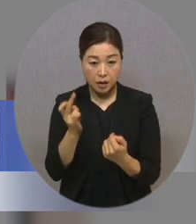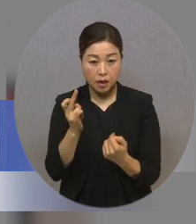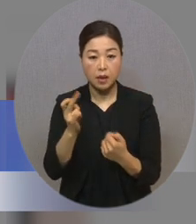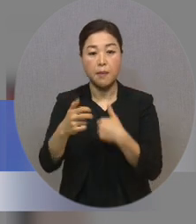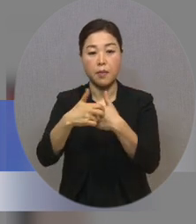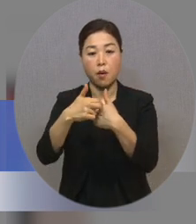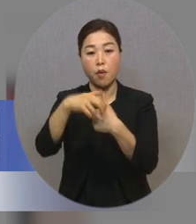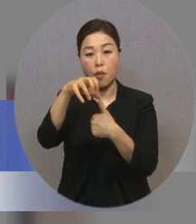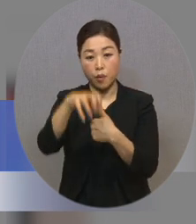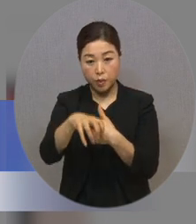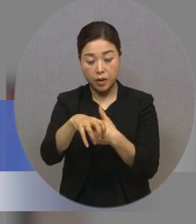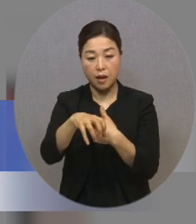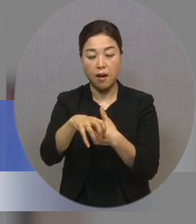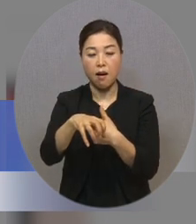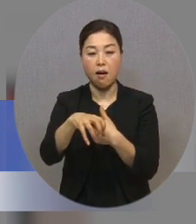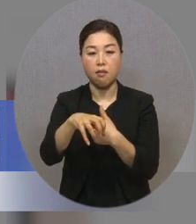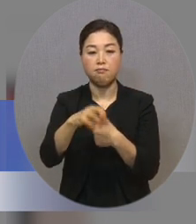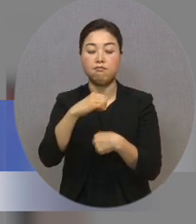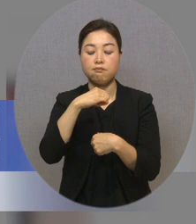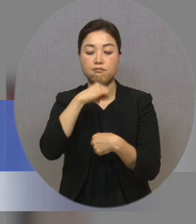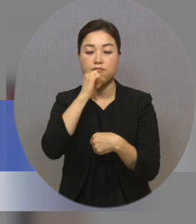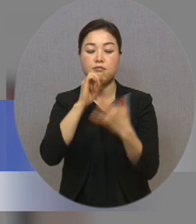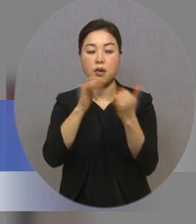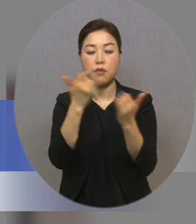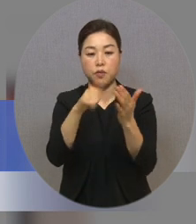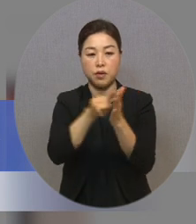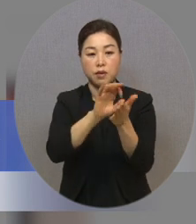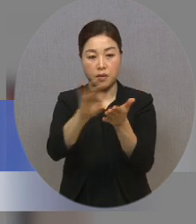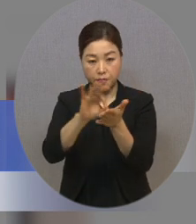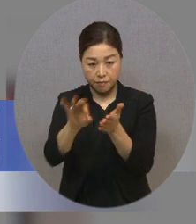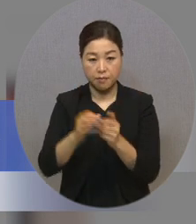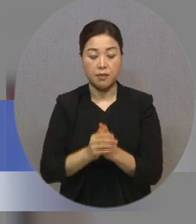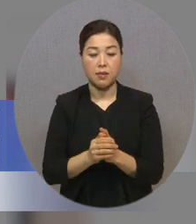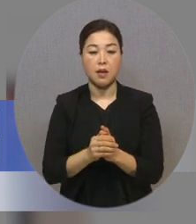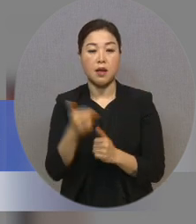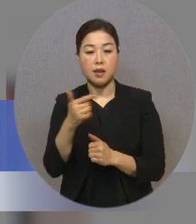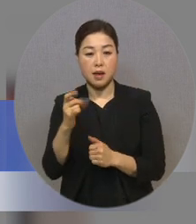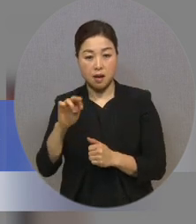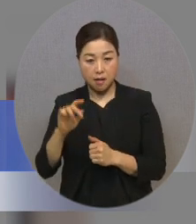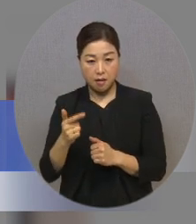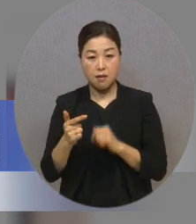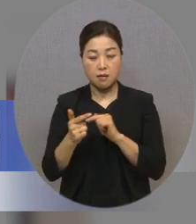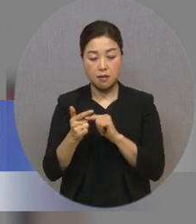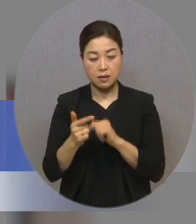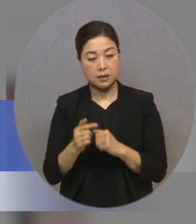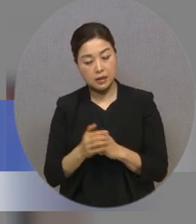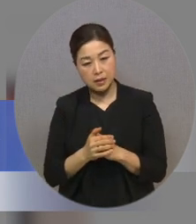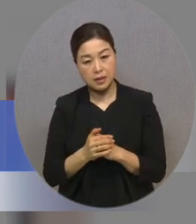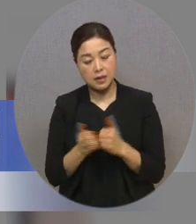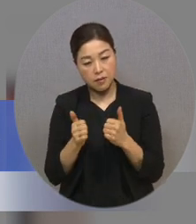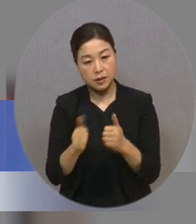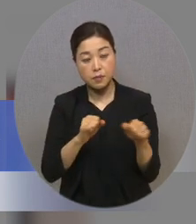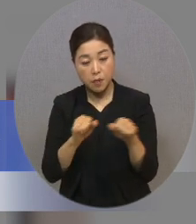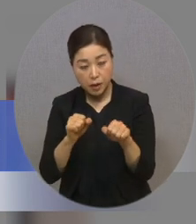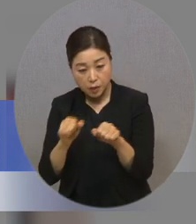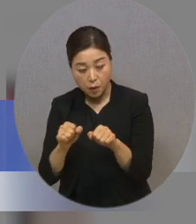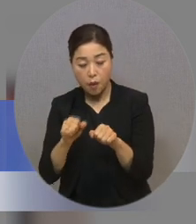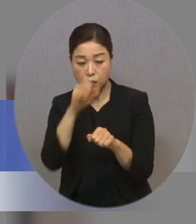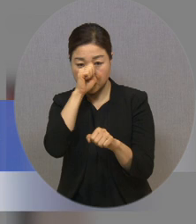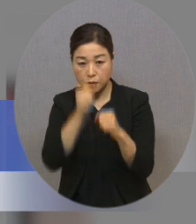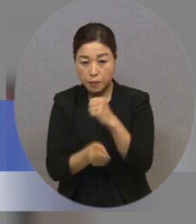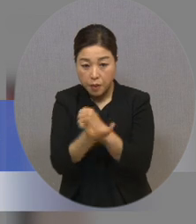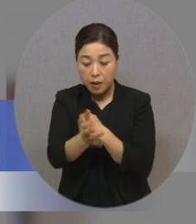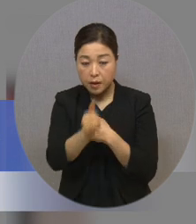수술비 등으로 쓰일 예정입니다. 나연은 작은 마음이지만 올해도 열심히 활동하면서 좋은 영향을 끼치는